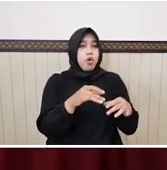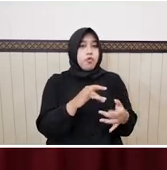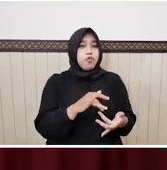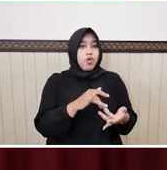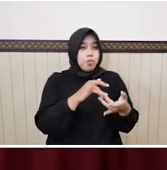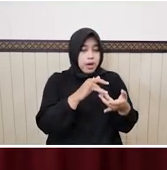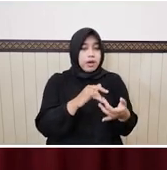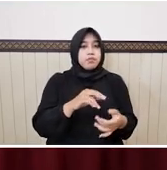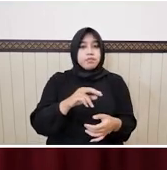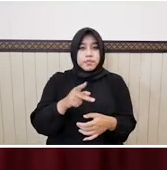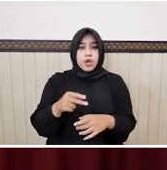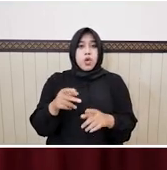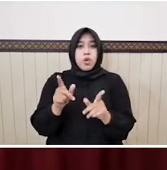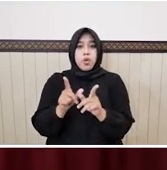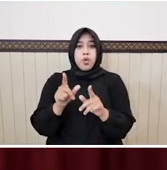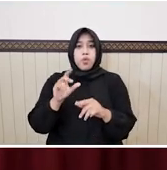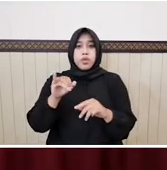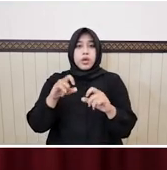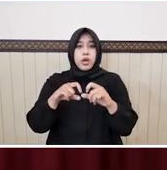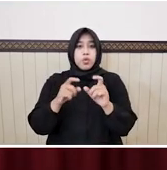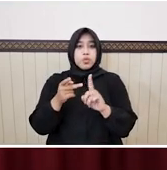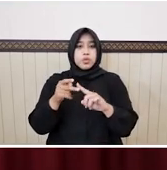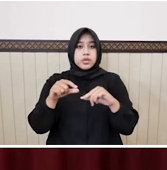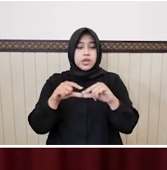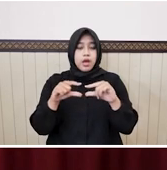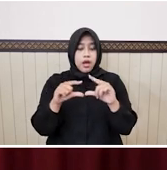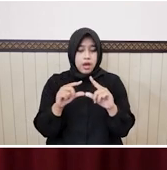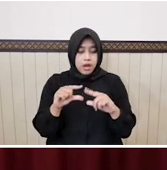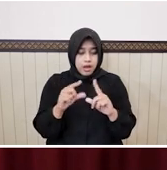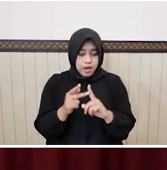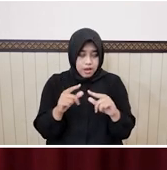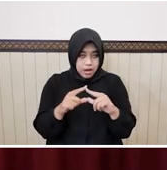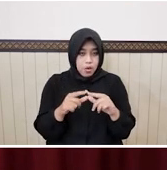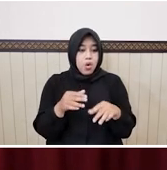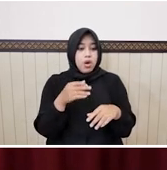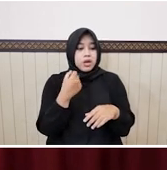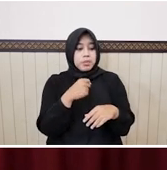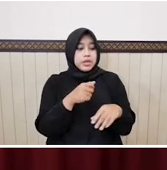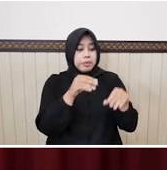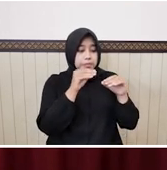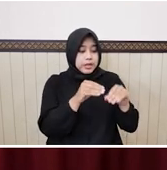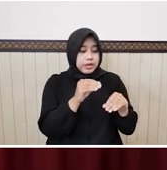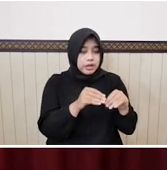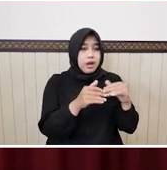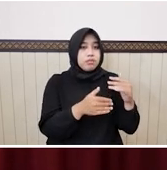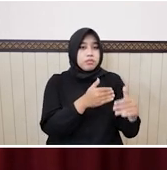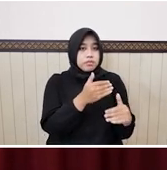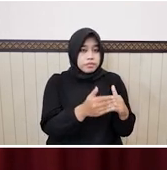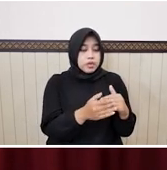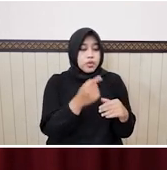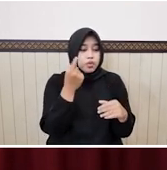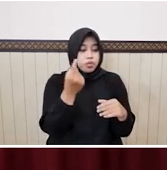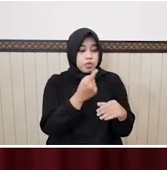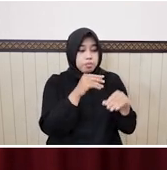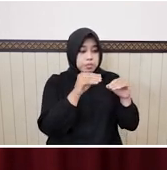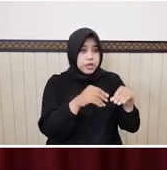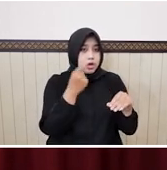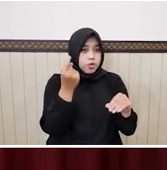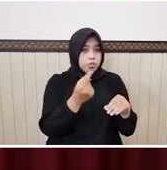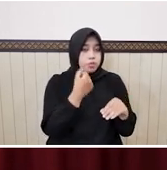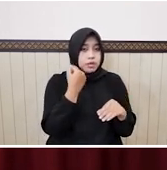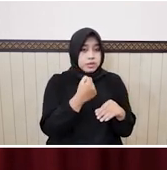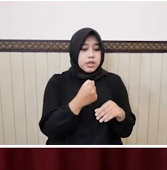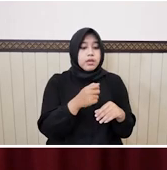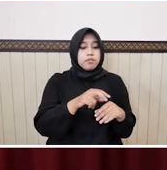menjadi wirausaha begitu Ken pendidikan juga begitu Oh ndak bisa di pendidikan eh umum apa